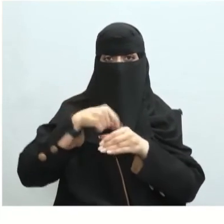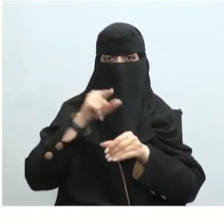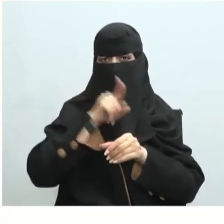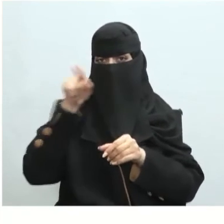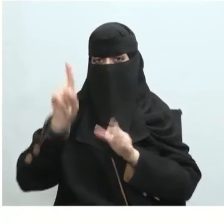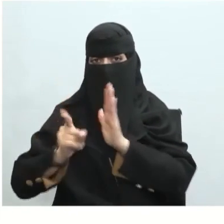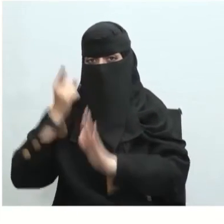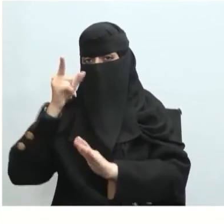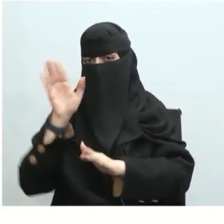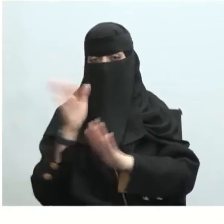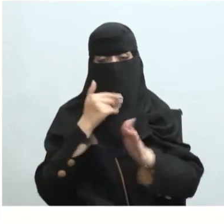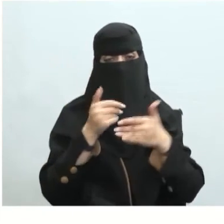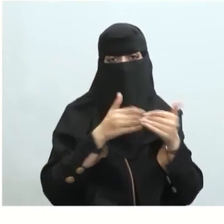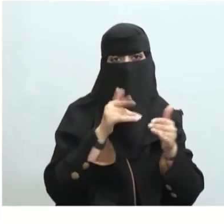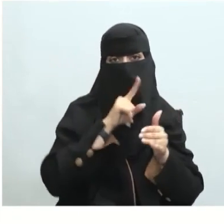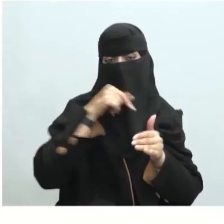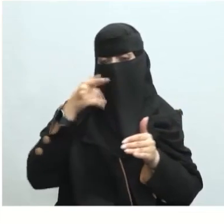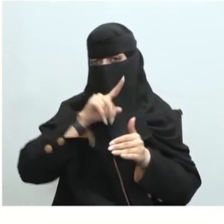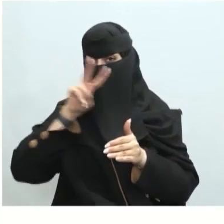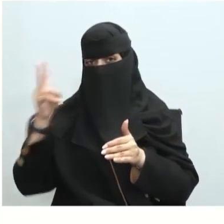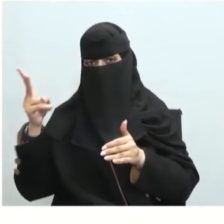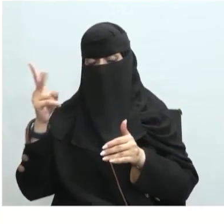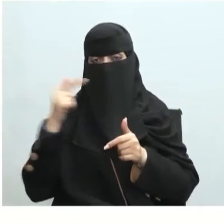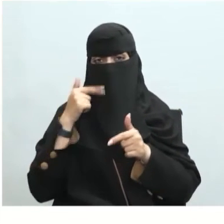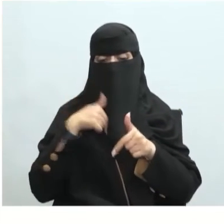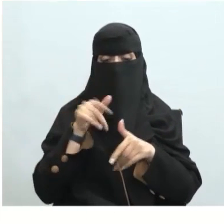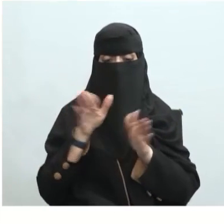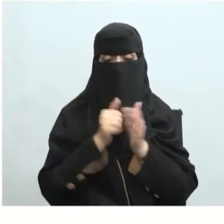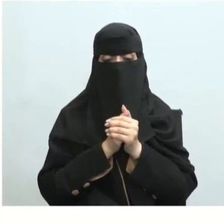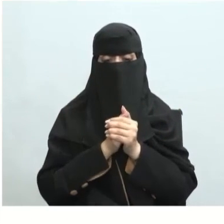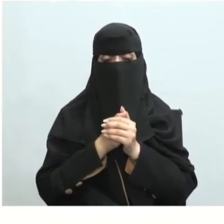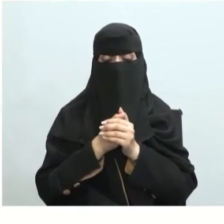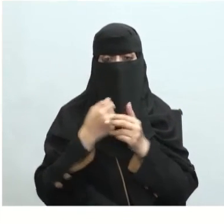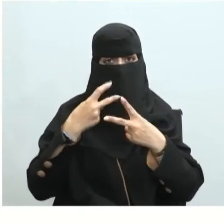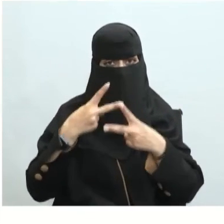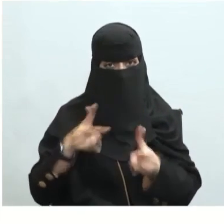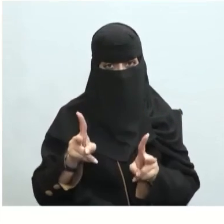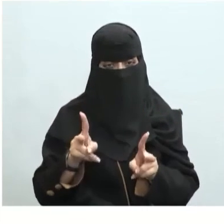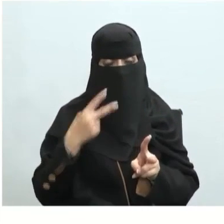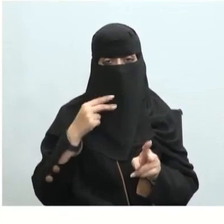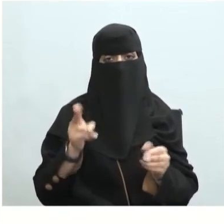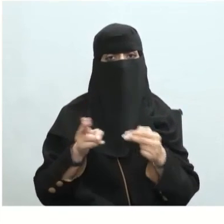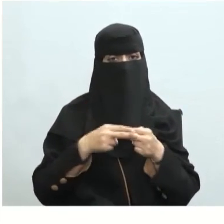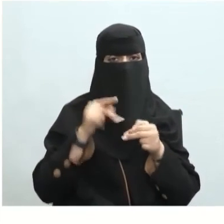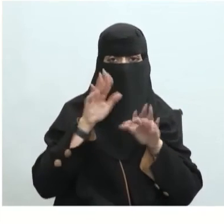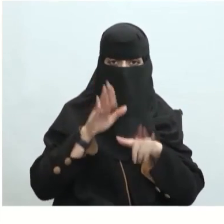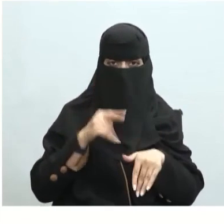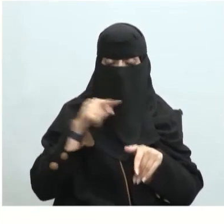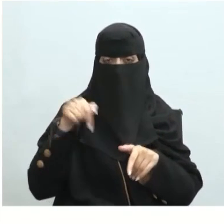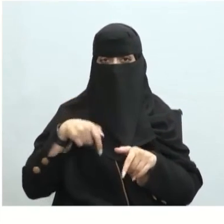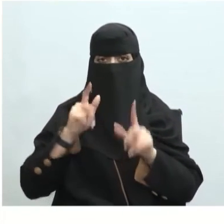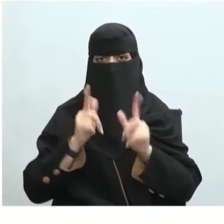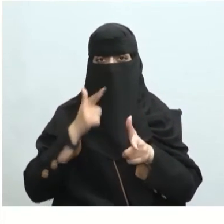الاخر بعض العناصر يوجد فيها الفن وعناصر اخرى لا يوجد فيها فن اخر نقول مثلا افتتاح والاختتام يوجدان في المحاضر